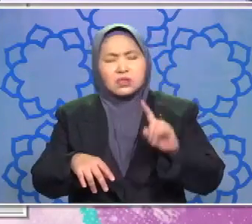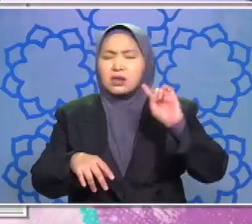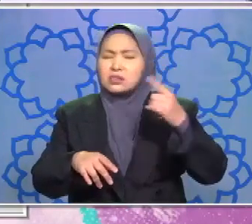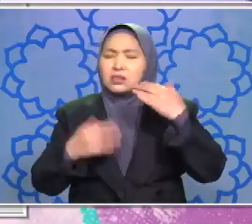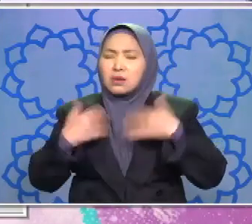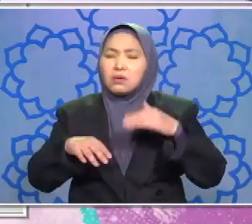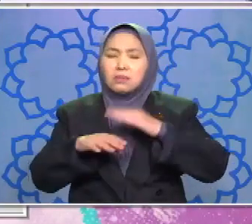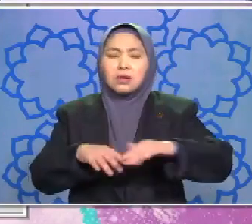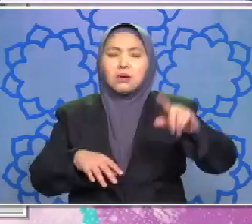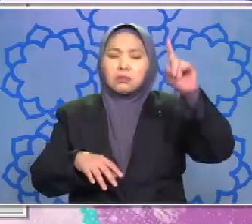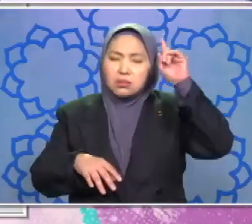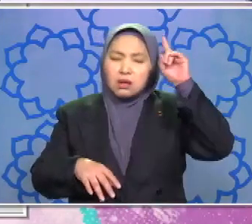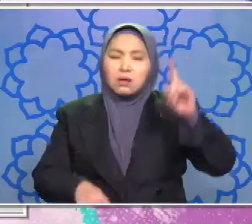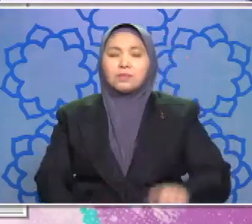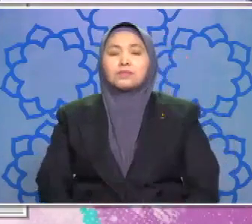تتقون.